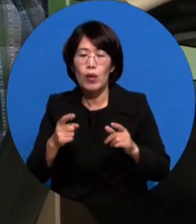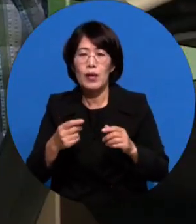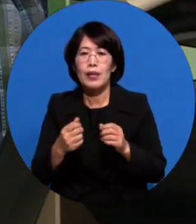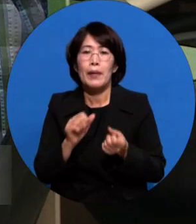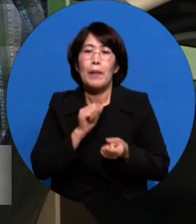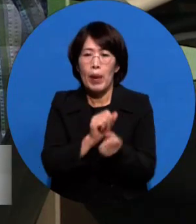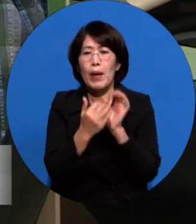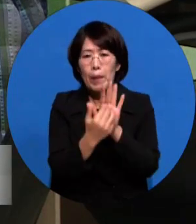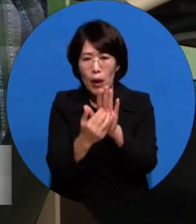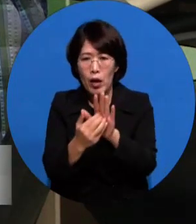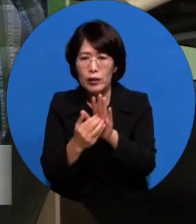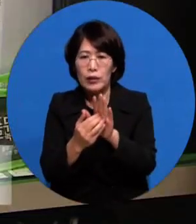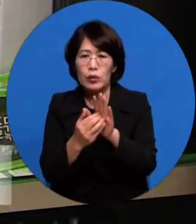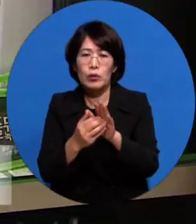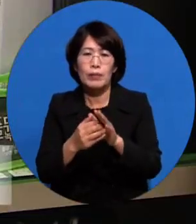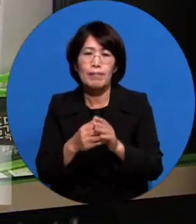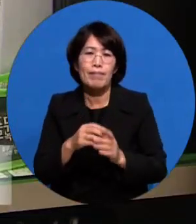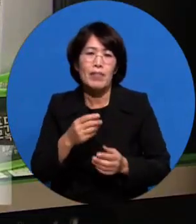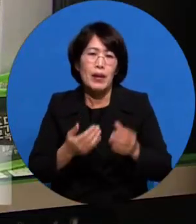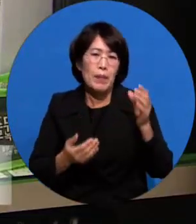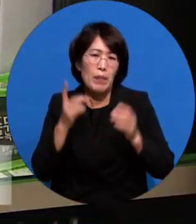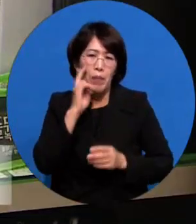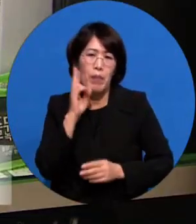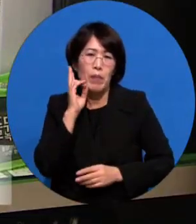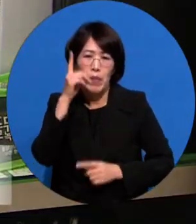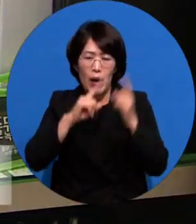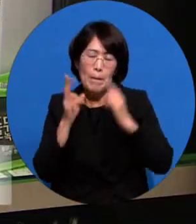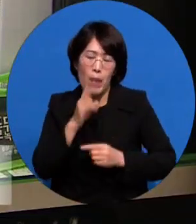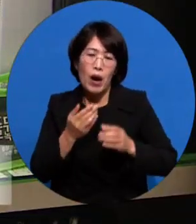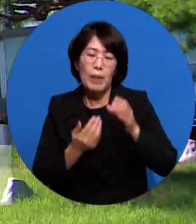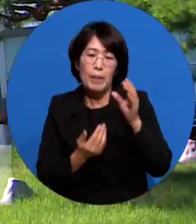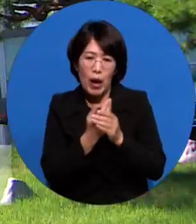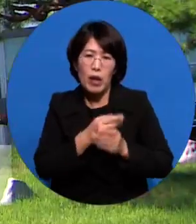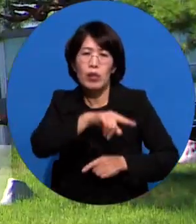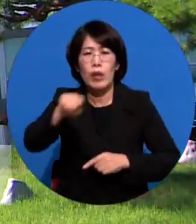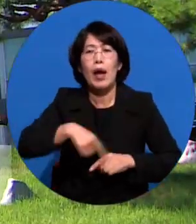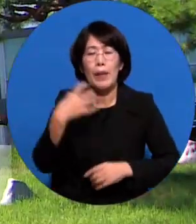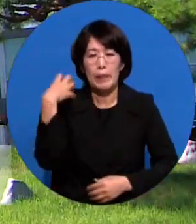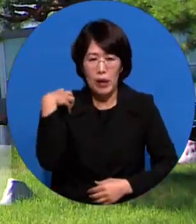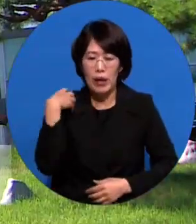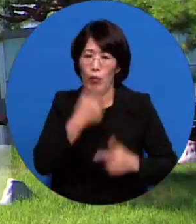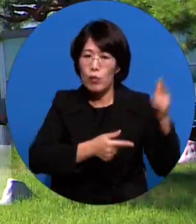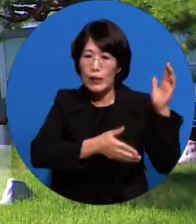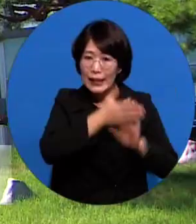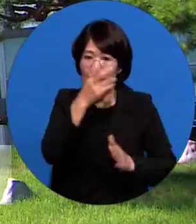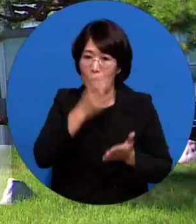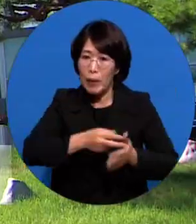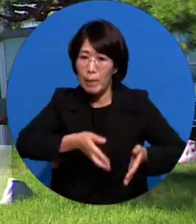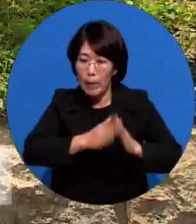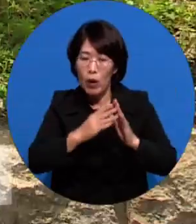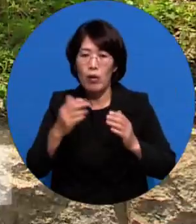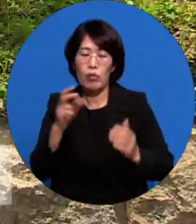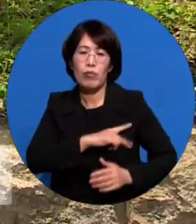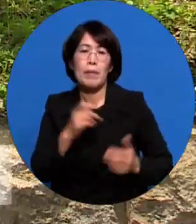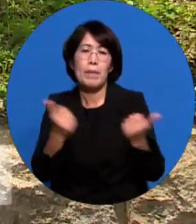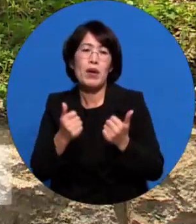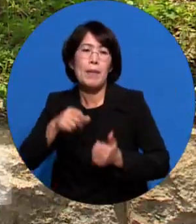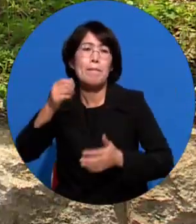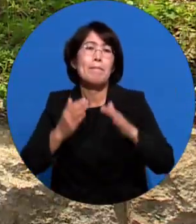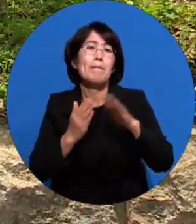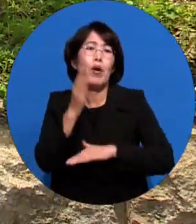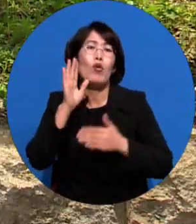방역정책, 중대재해를 전담하는 부서 신설도 추진됩니다. 목포시는 입법 예고와 의회 의결을